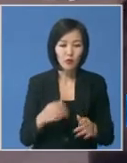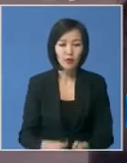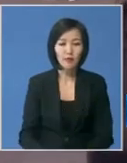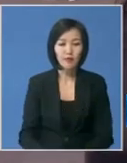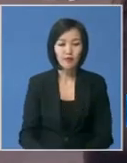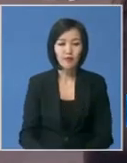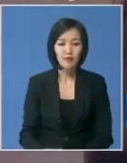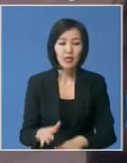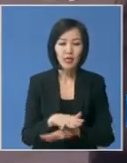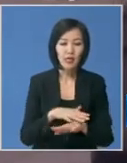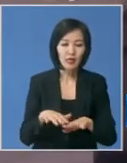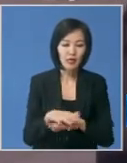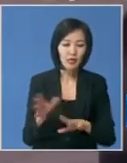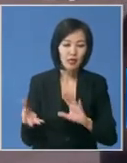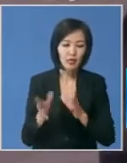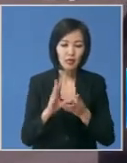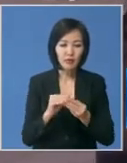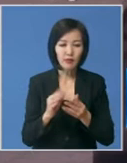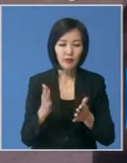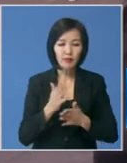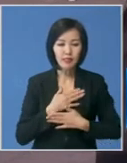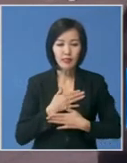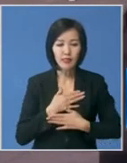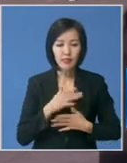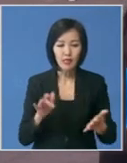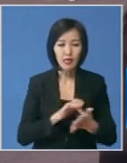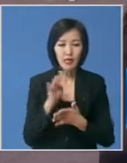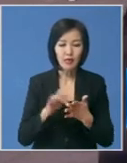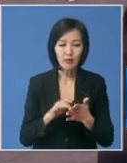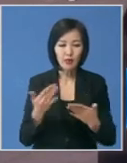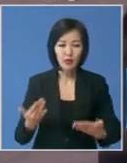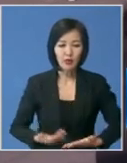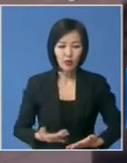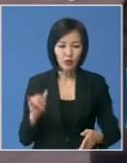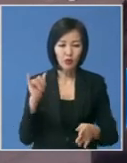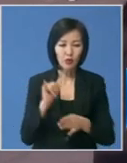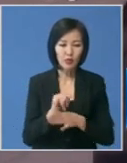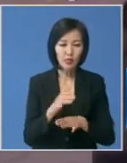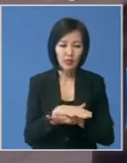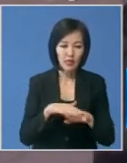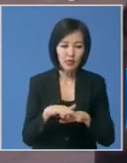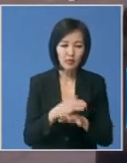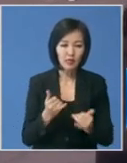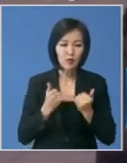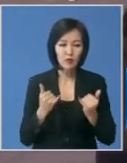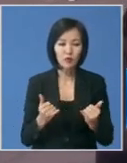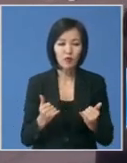Халыққа жалпы біздің қаламызда тұратын қонақтар мен тұрғындар үшін